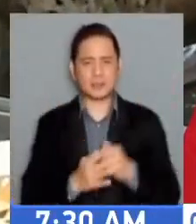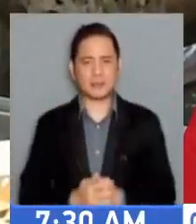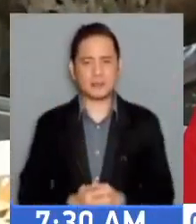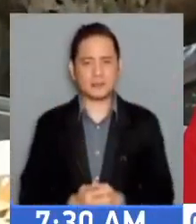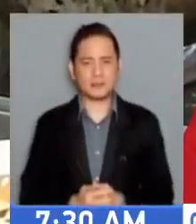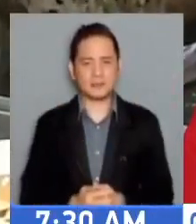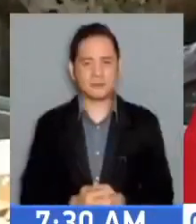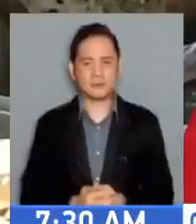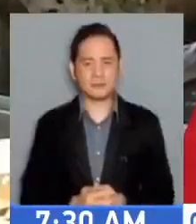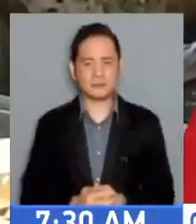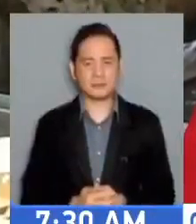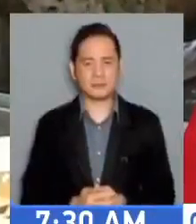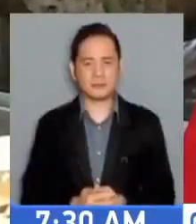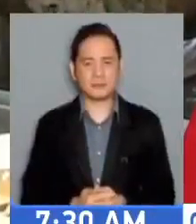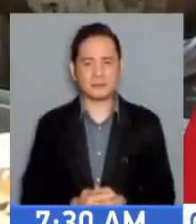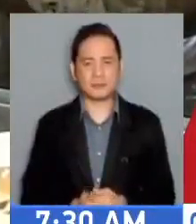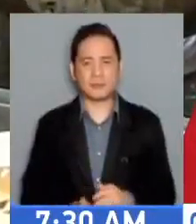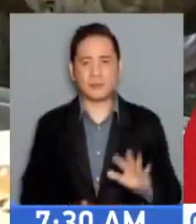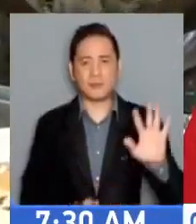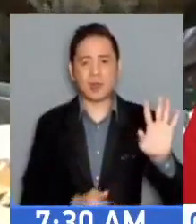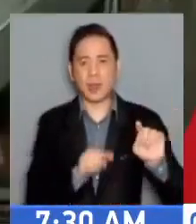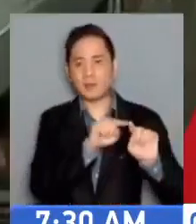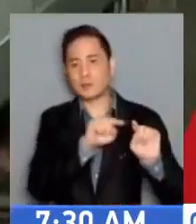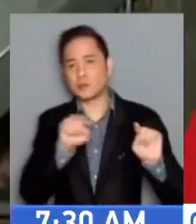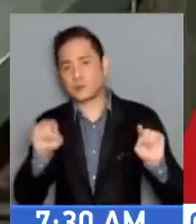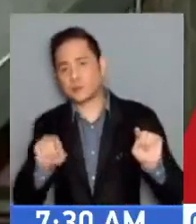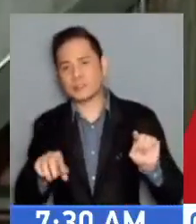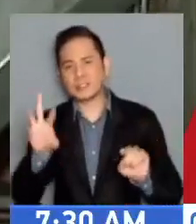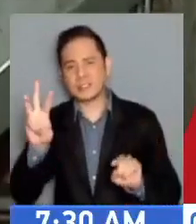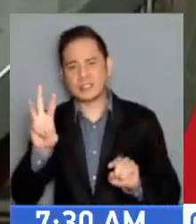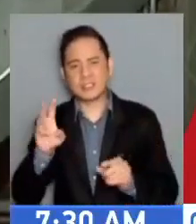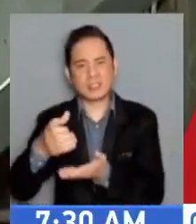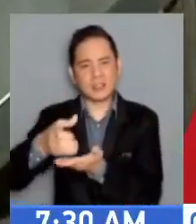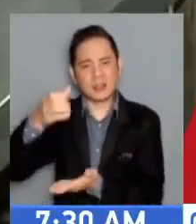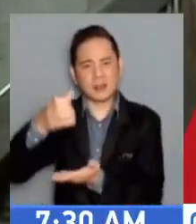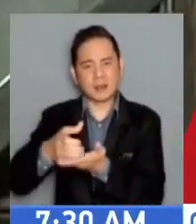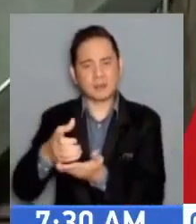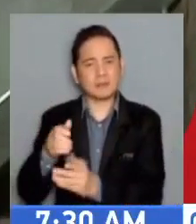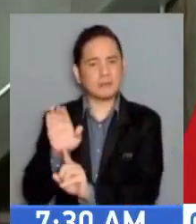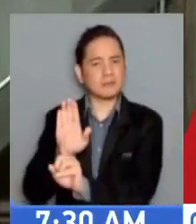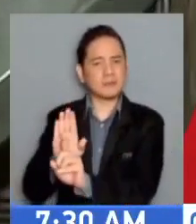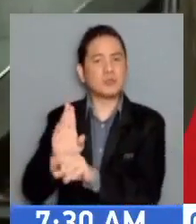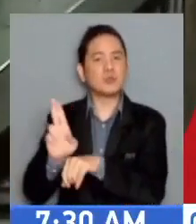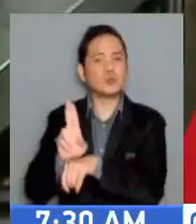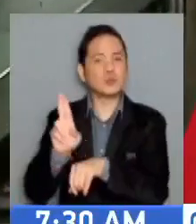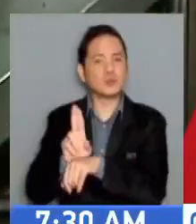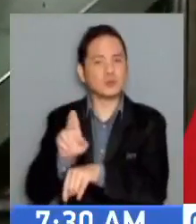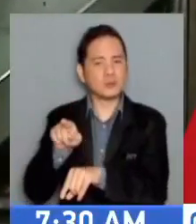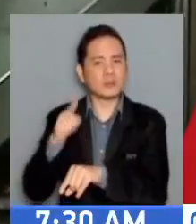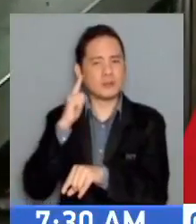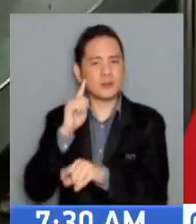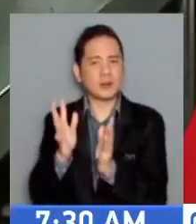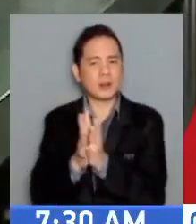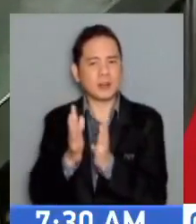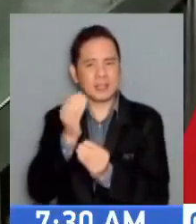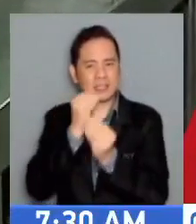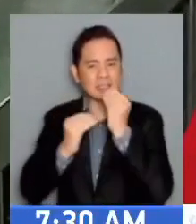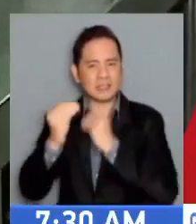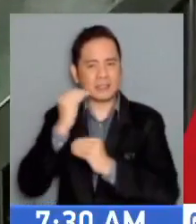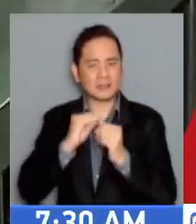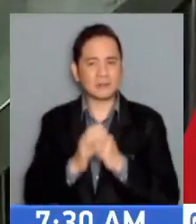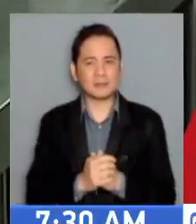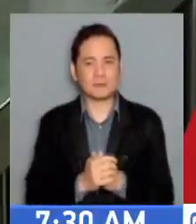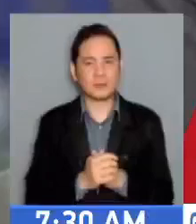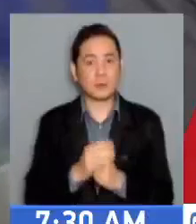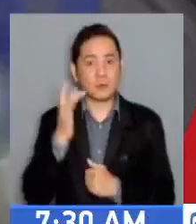5 hanggang 6 na tangke ng liquefied petroleum gas o LPG ang nauubos ng karinderya ni Edgar Albitos sa 24 oras na operasyon dito sa